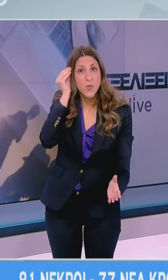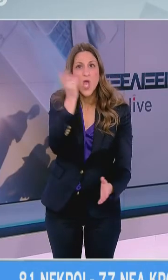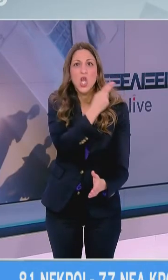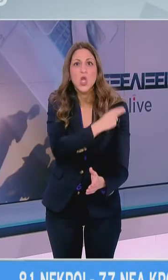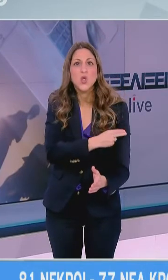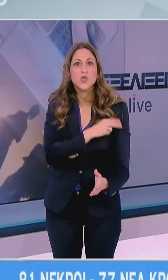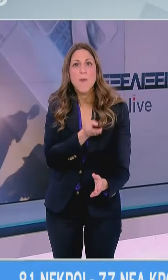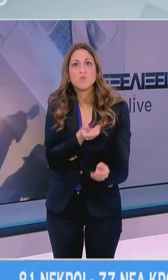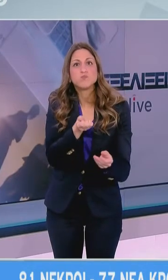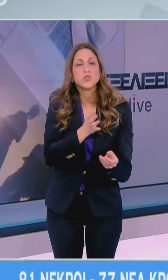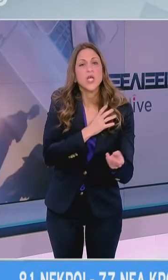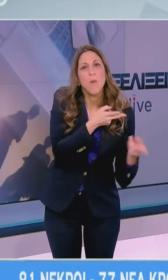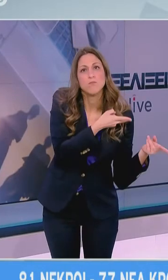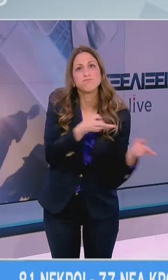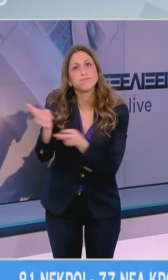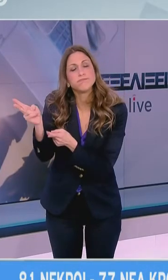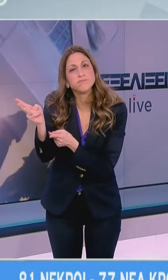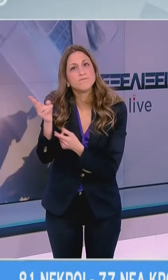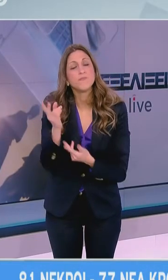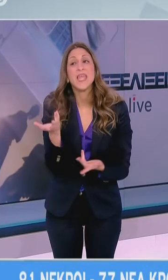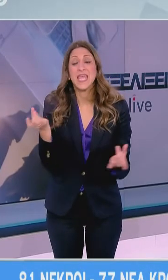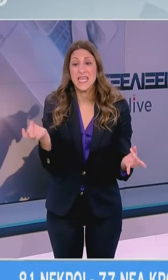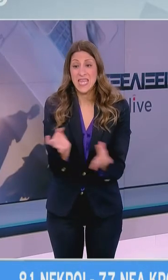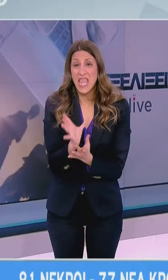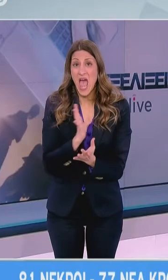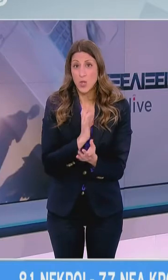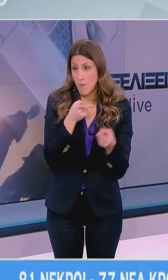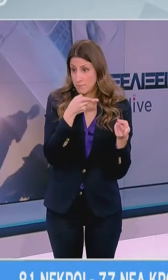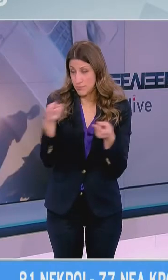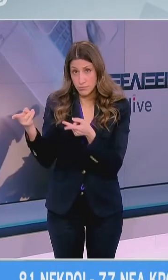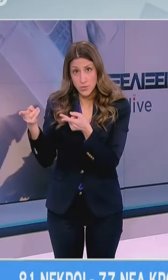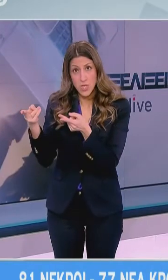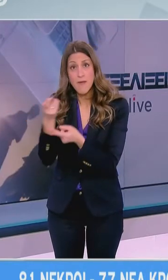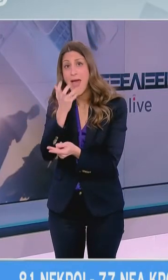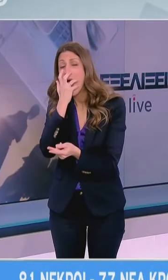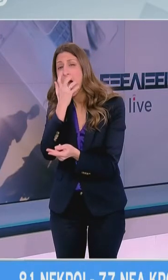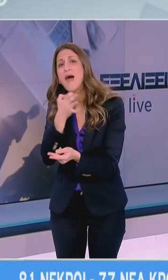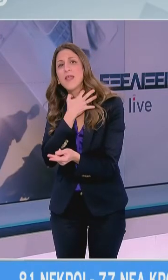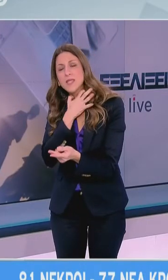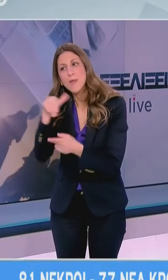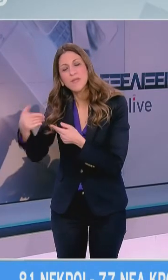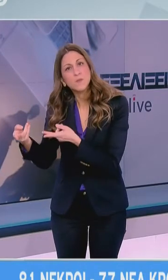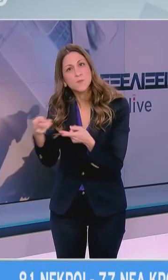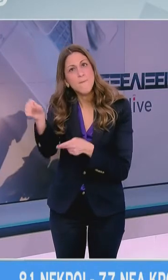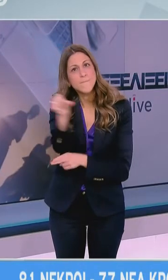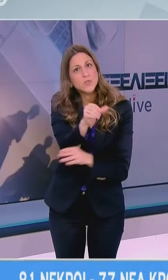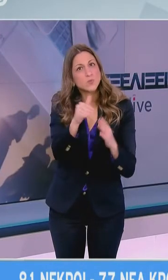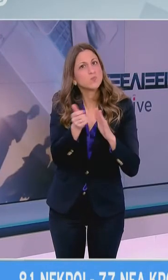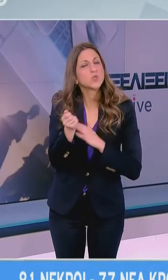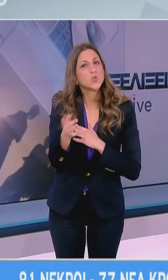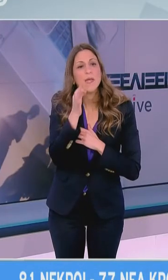ΜΕΘ, και αν υπάρχουν κάποιοι που πήραν εξιτήριο μετά από νοσηλεία σε εντατική. Τα κρούσματα χωρίς αφή πηγή προέλευσης είναι